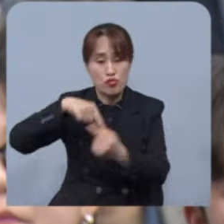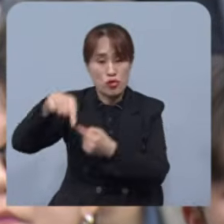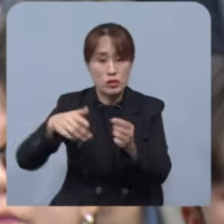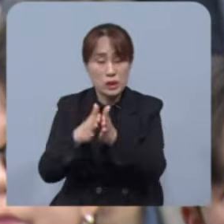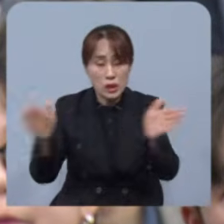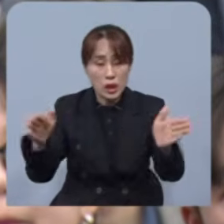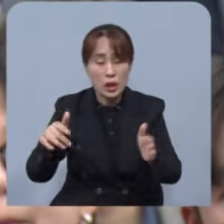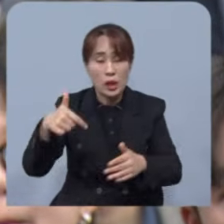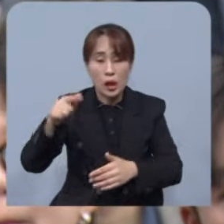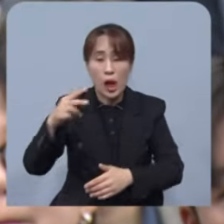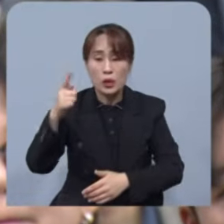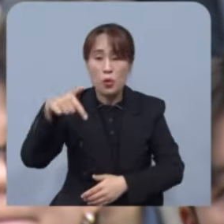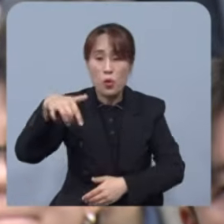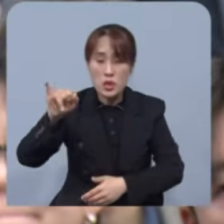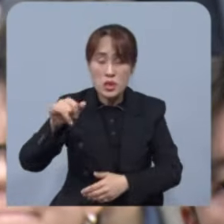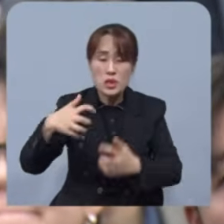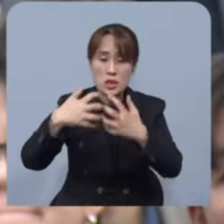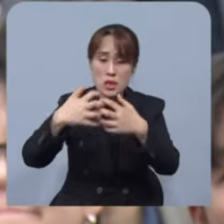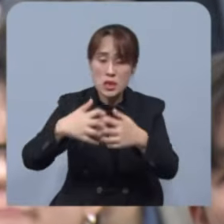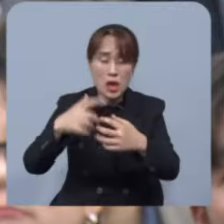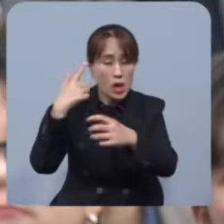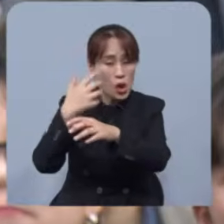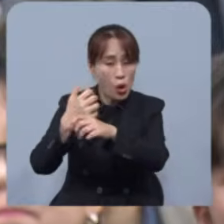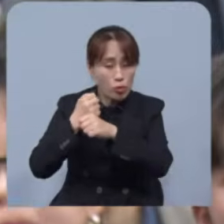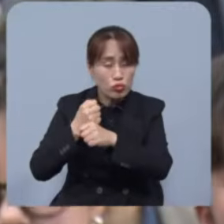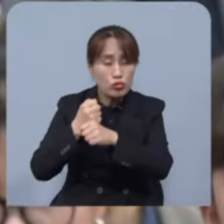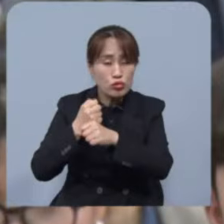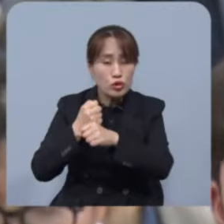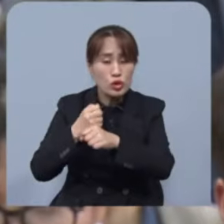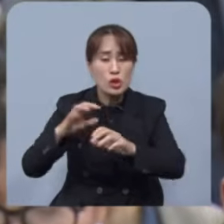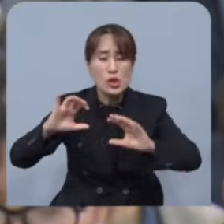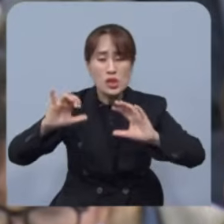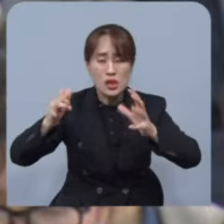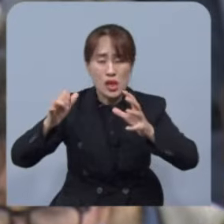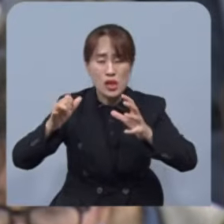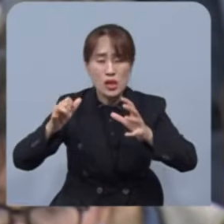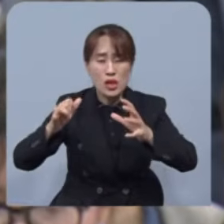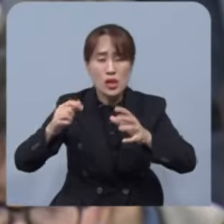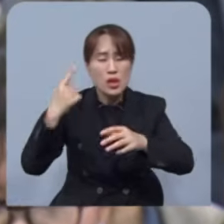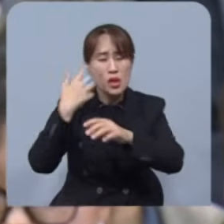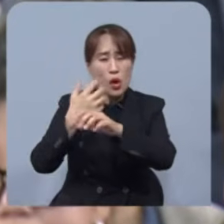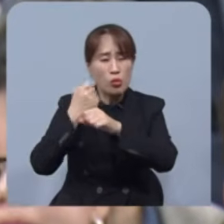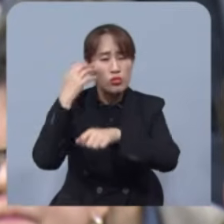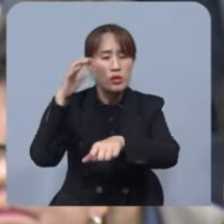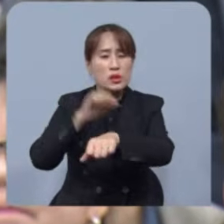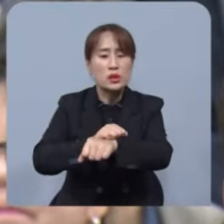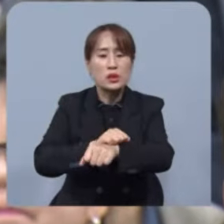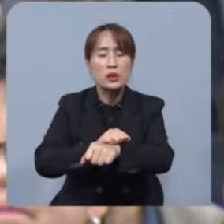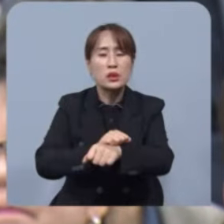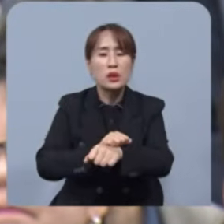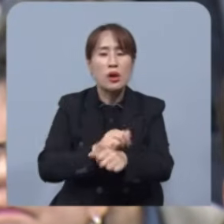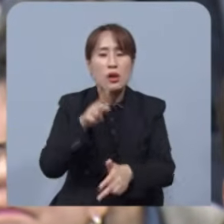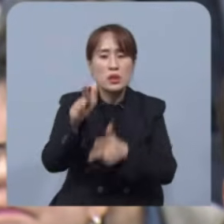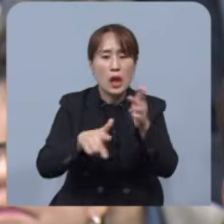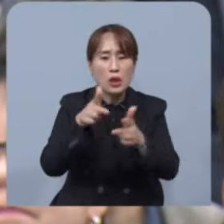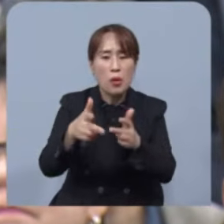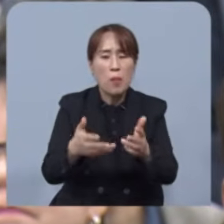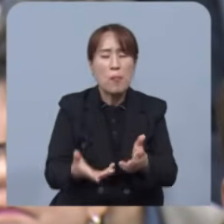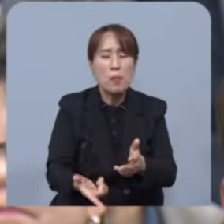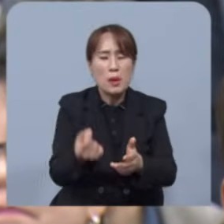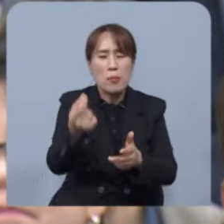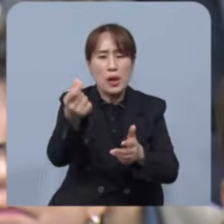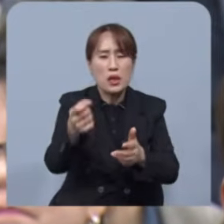되는데 가속기를 통해서 생산되는 세계적 수준의 연구 지식이 산업으로 빠르게 전이될 수